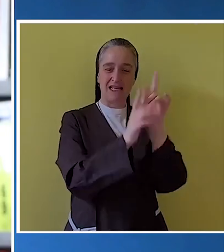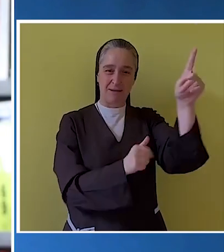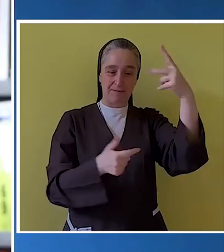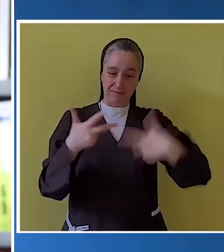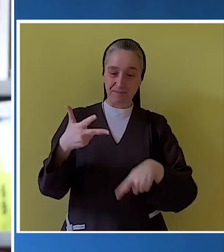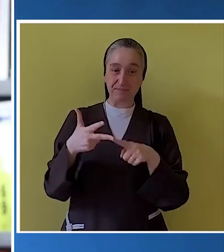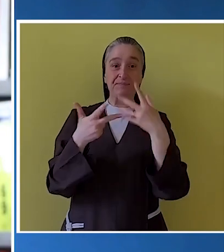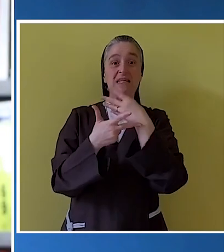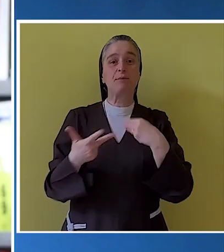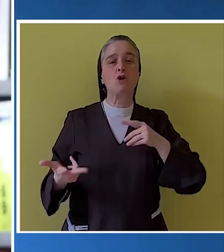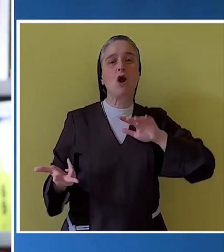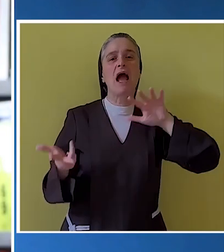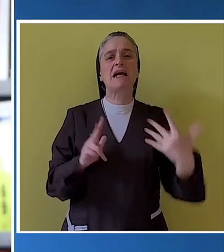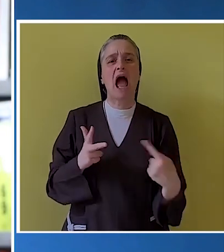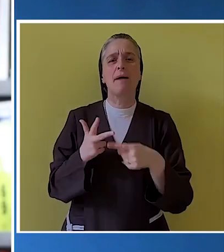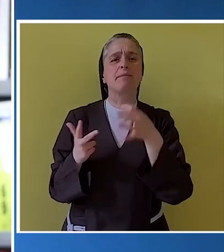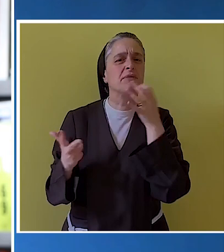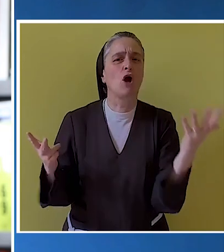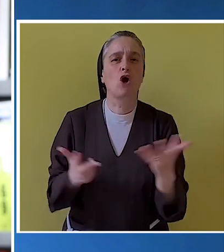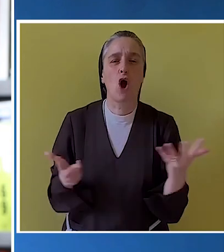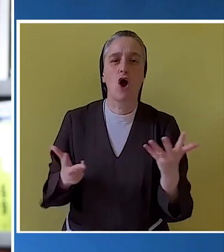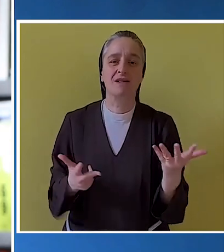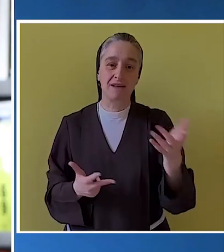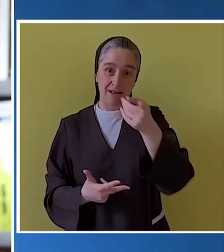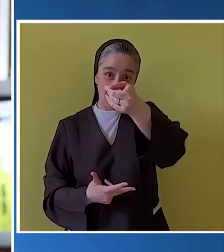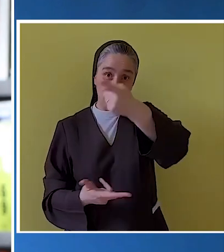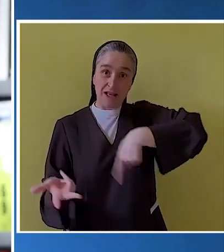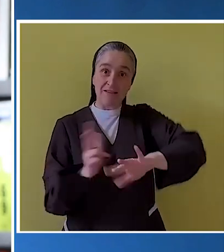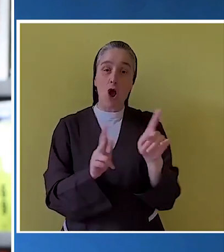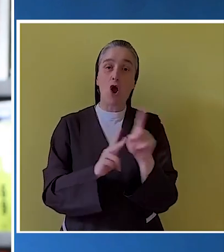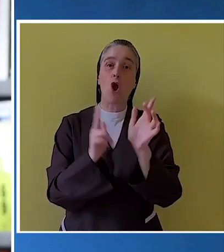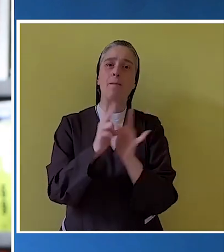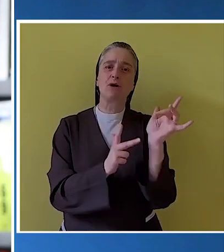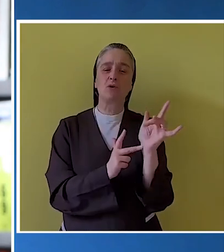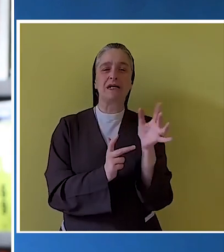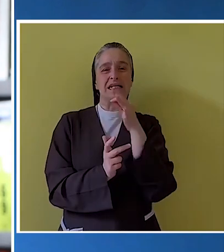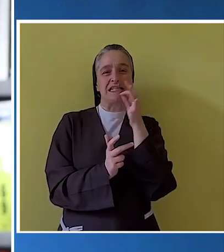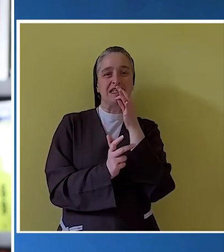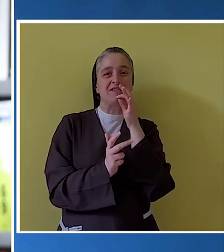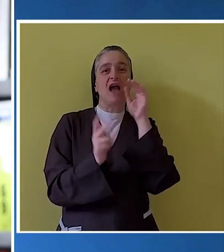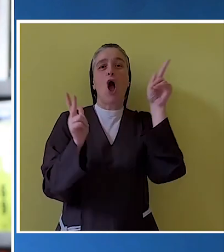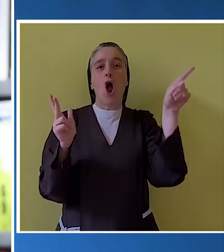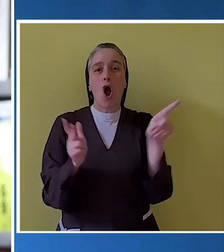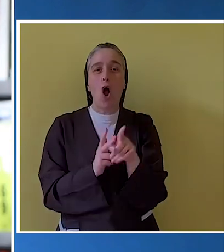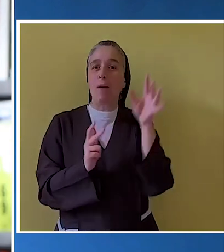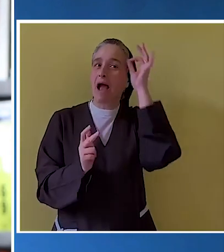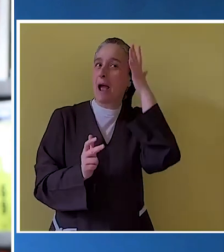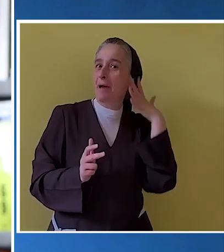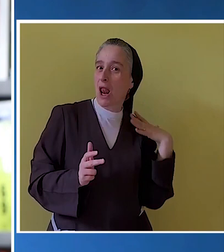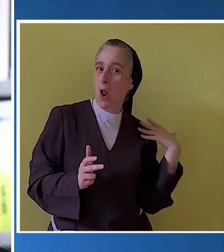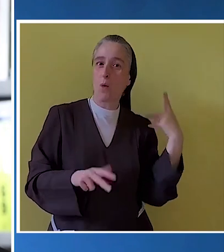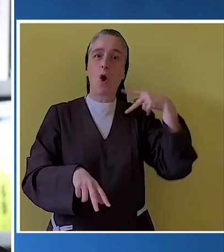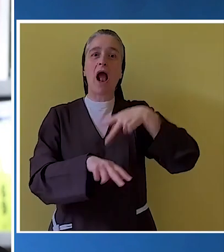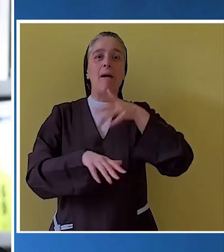Spirito trasforma. L'azione dello Spirito è quella di farti diventare come Gesù. Non nel senso che ti vengono i capelli lunghi e impari a camminare